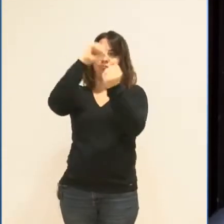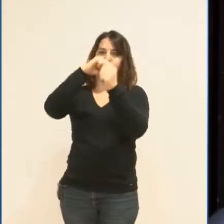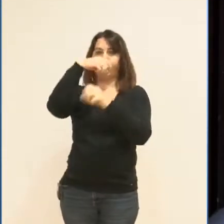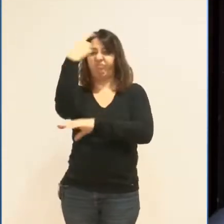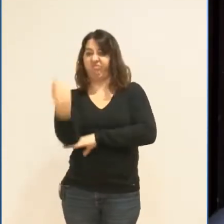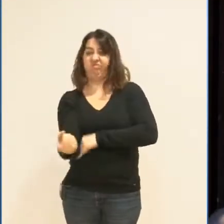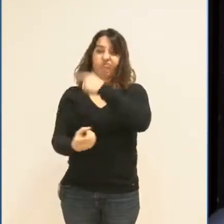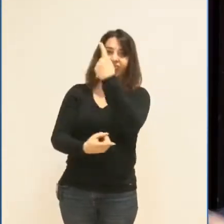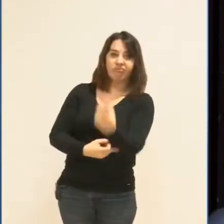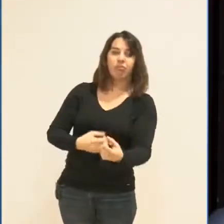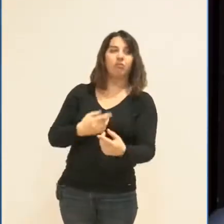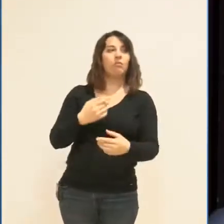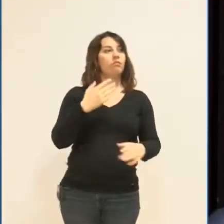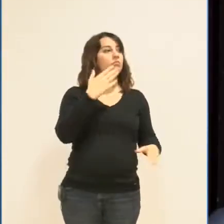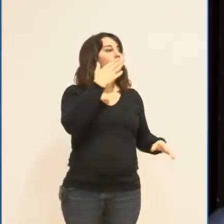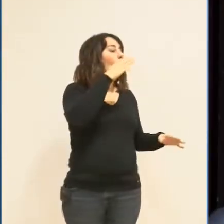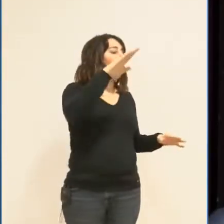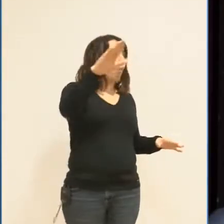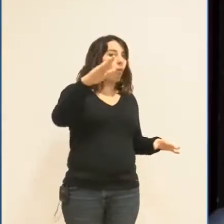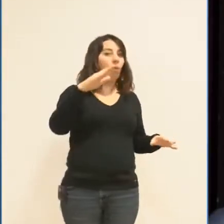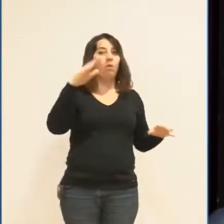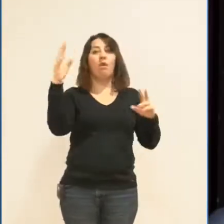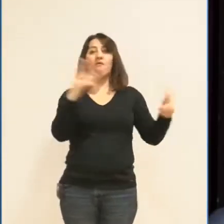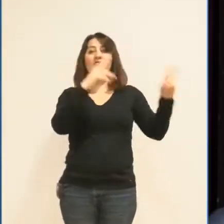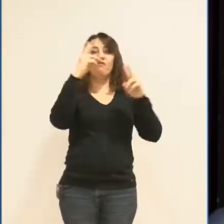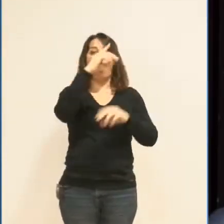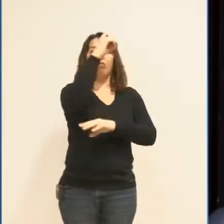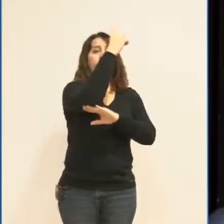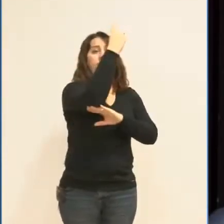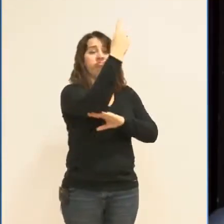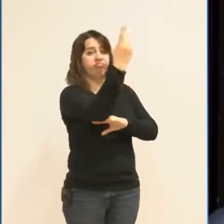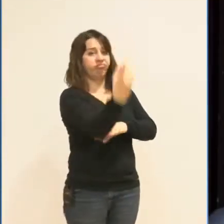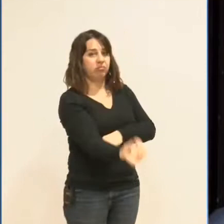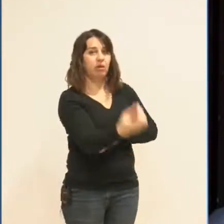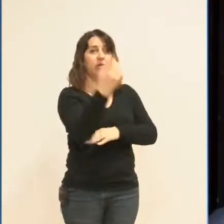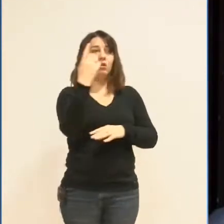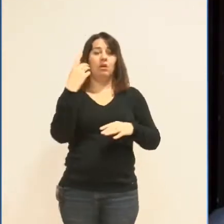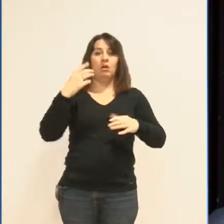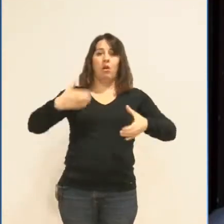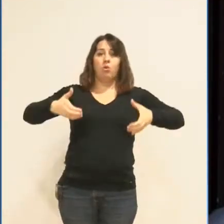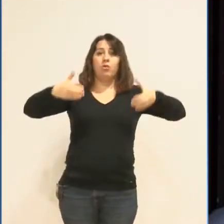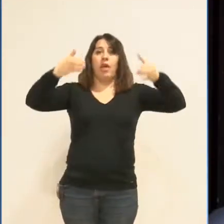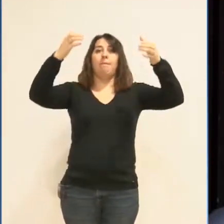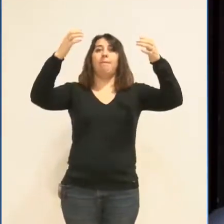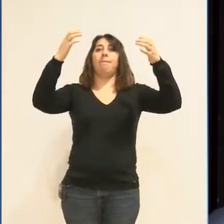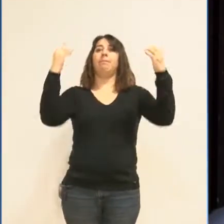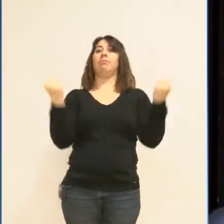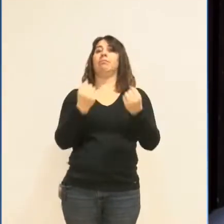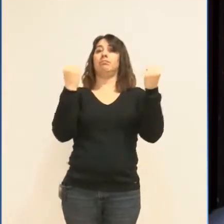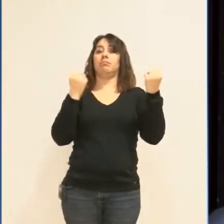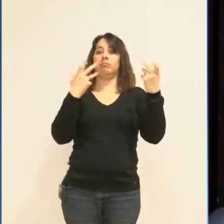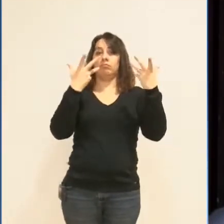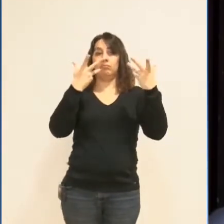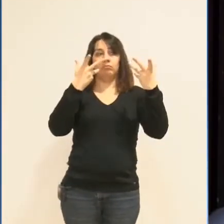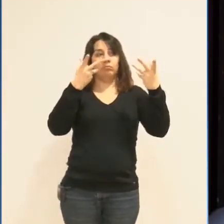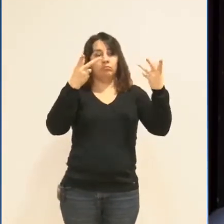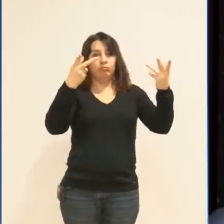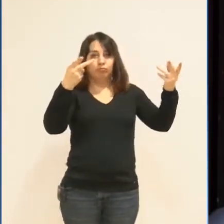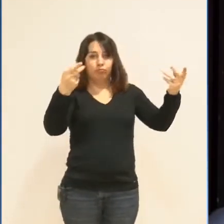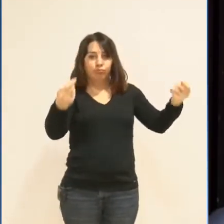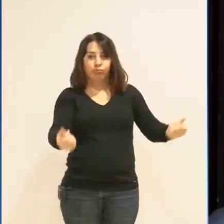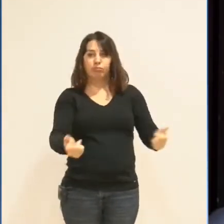ont ployé à cause du vent. Donc au final, ces totems ont peu à peu disparu de l'espace